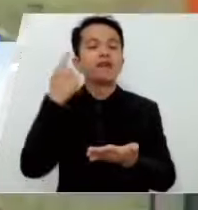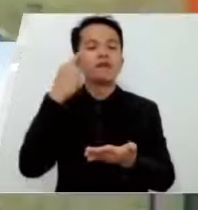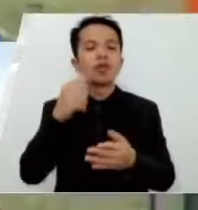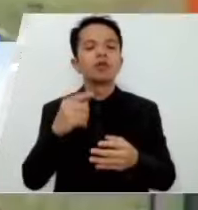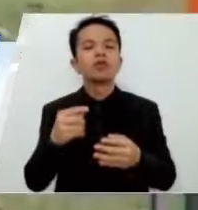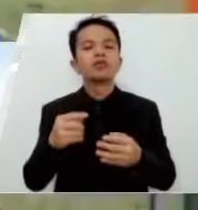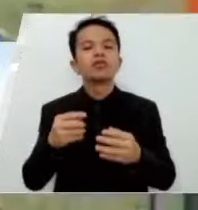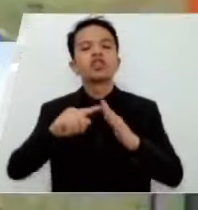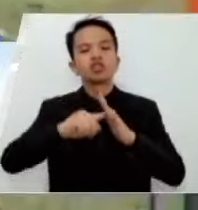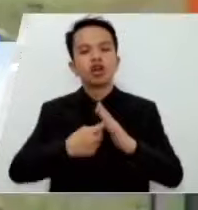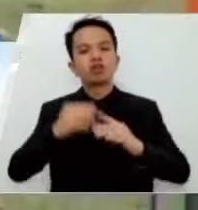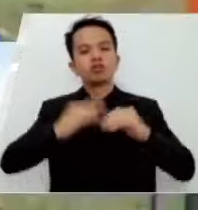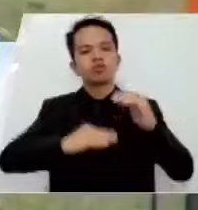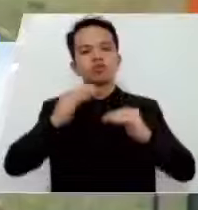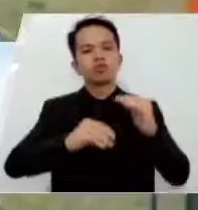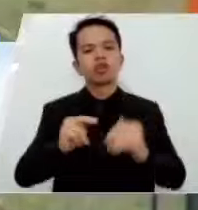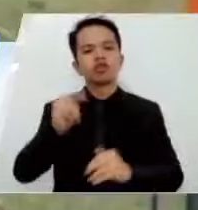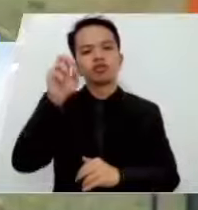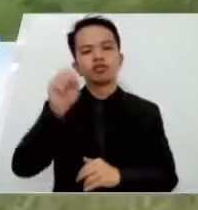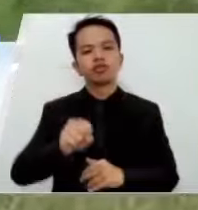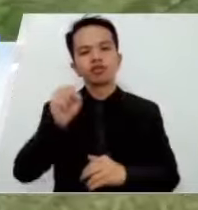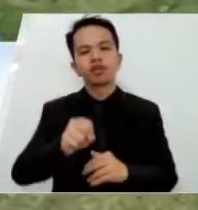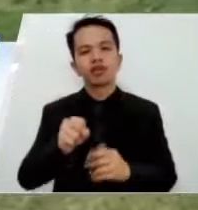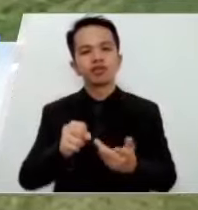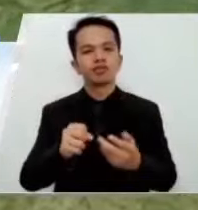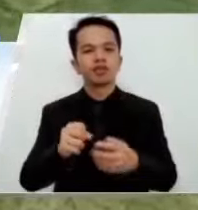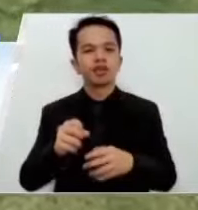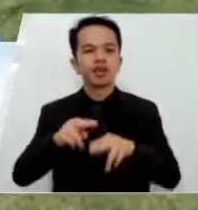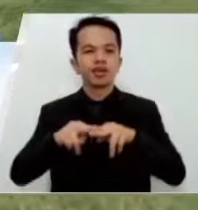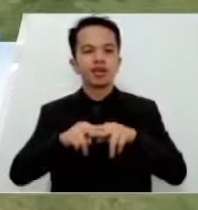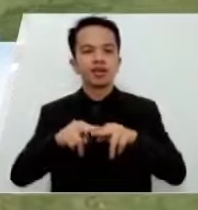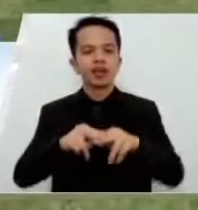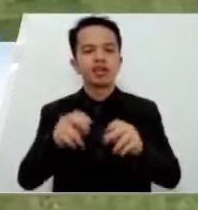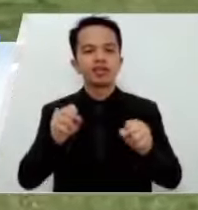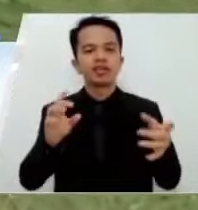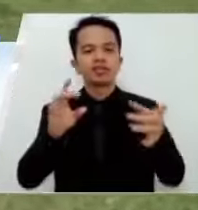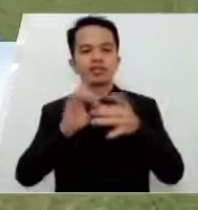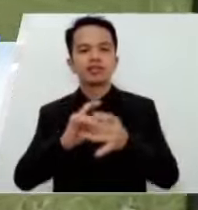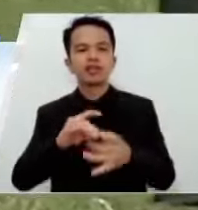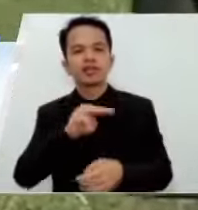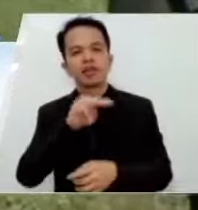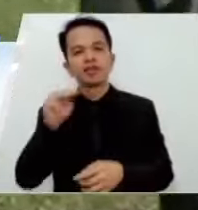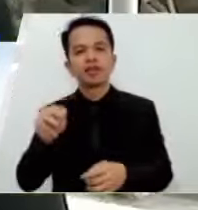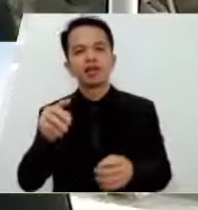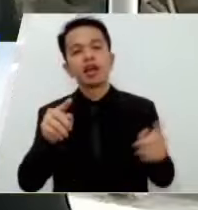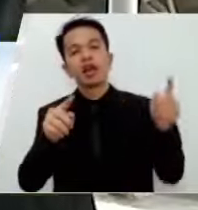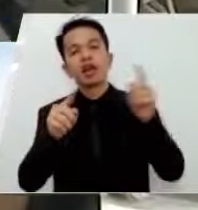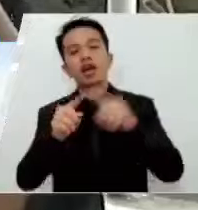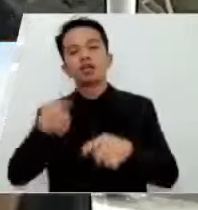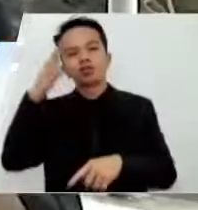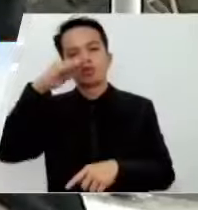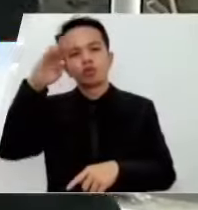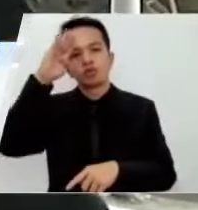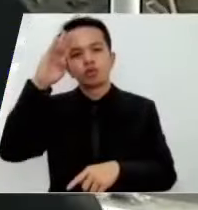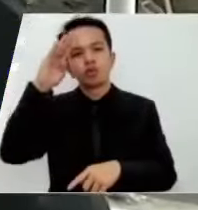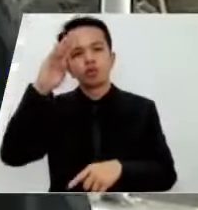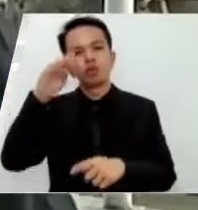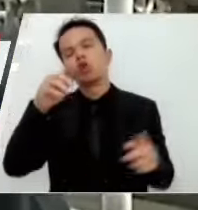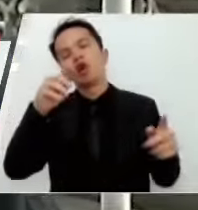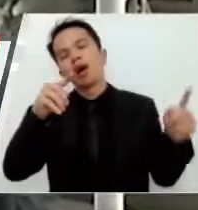ng North-South Commuter Railway na magdudugtong sa Clark Freeport Zone at Metro Manila hanggang sa Calamba sa Laguna. Humihingi po kami